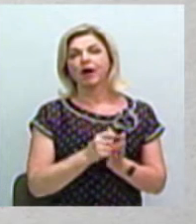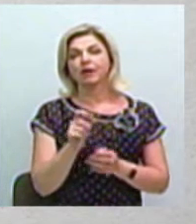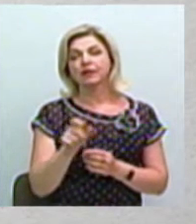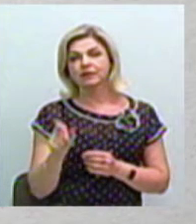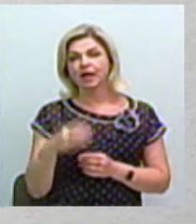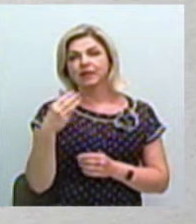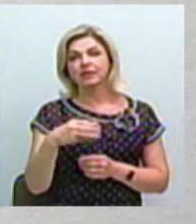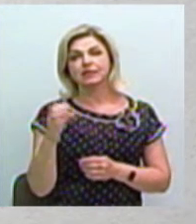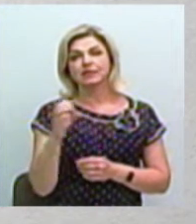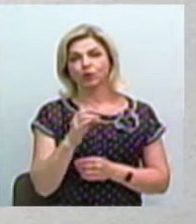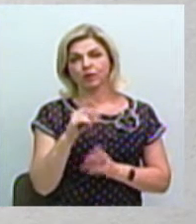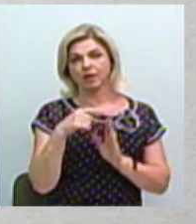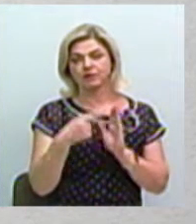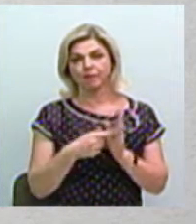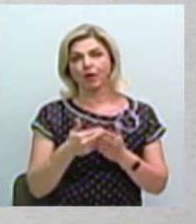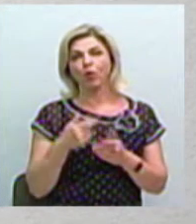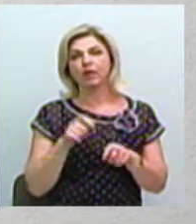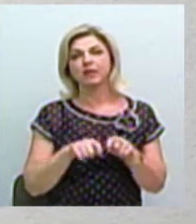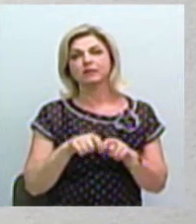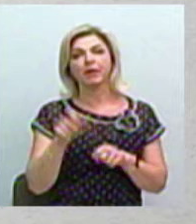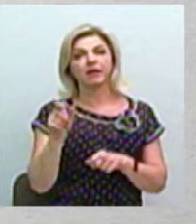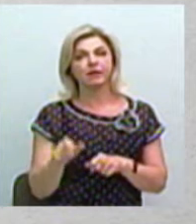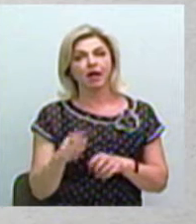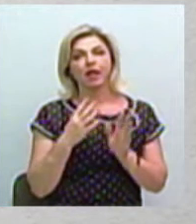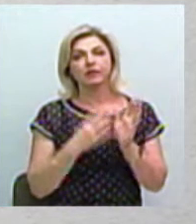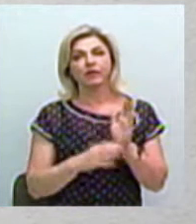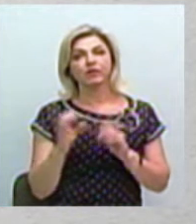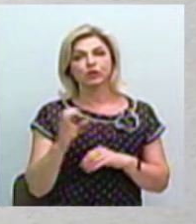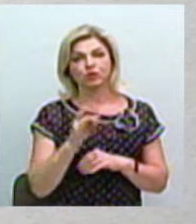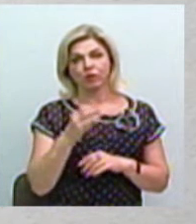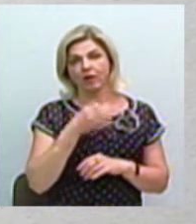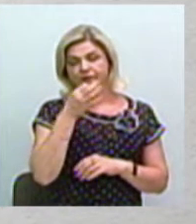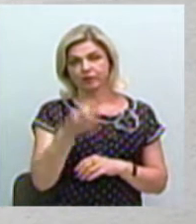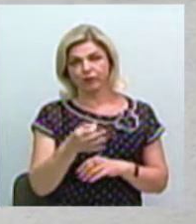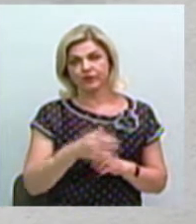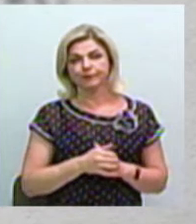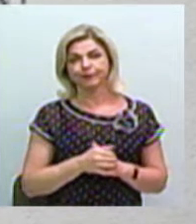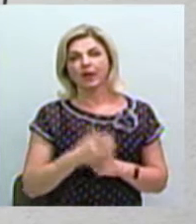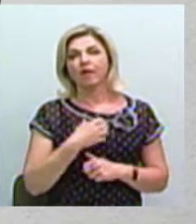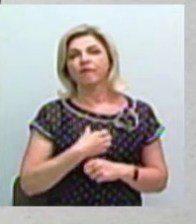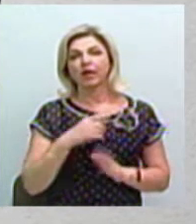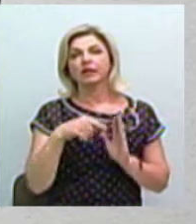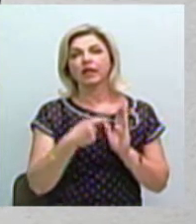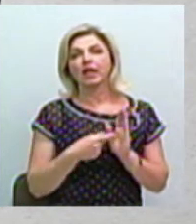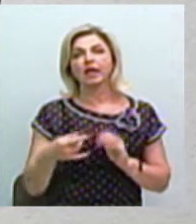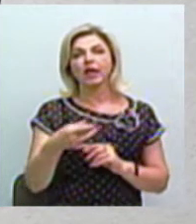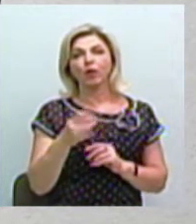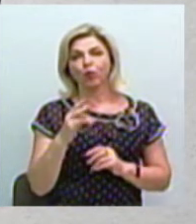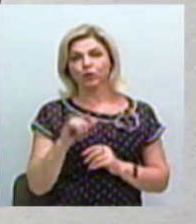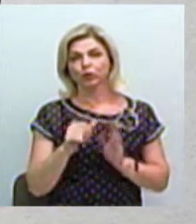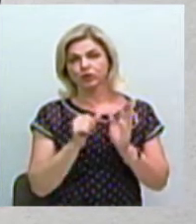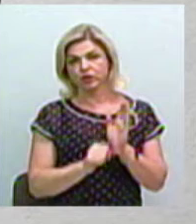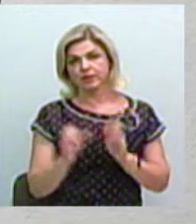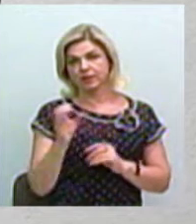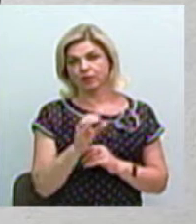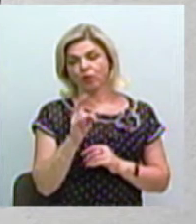30 секунд на запитання від експерта, 90 секунд на відповідь. Виклики регіону – 60 секунд